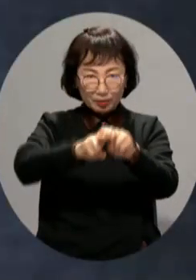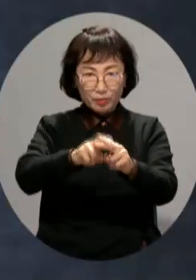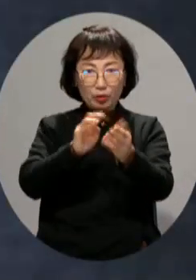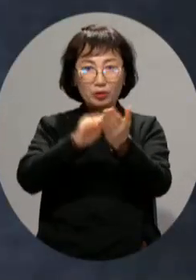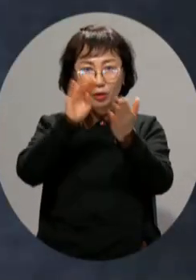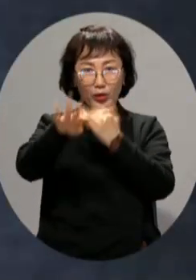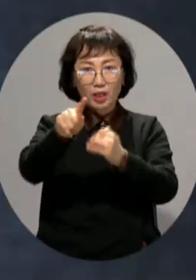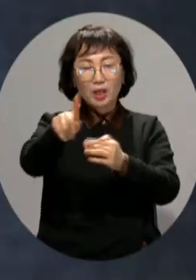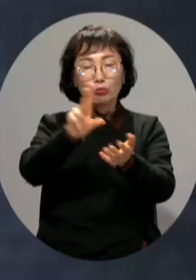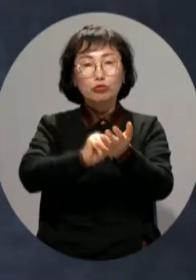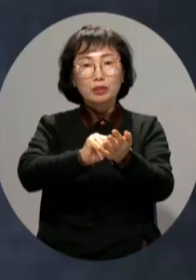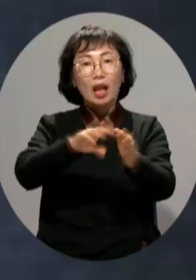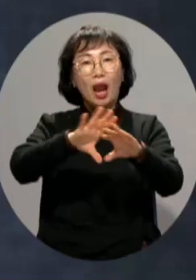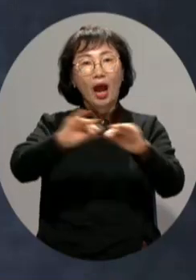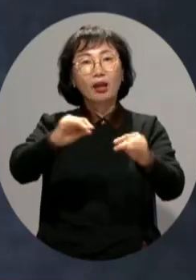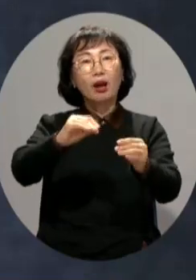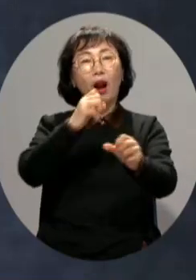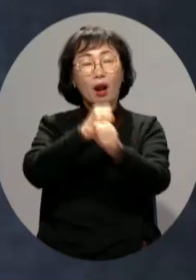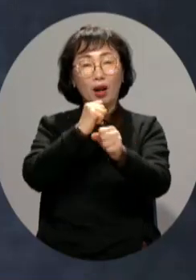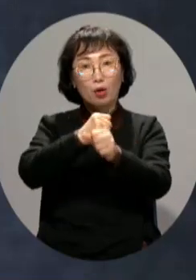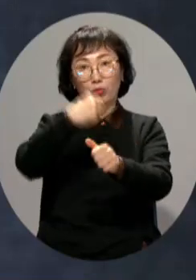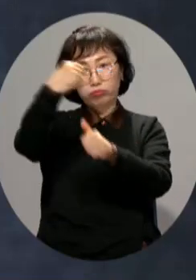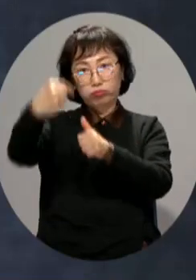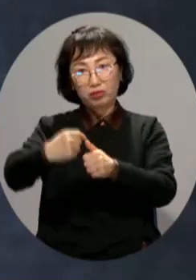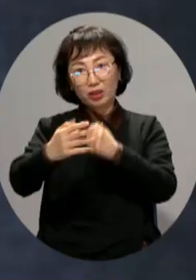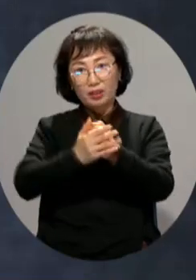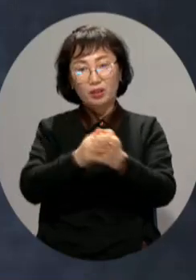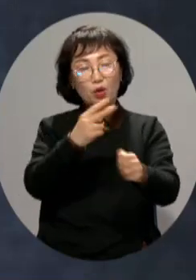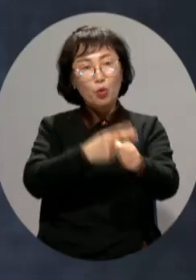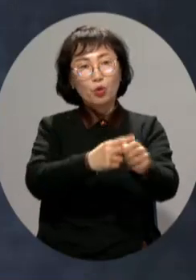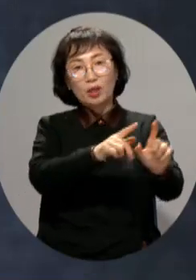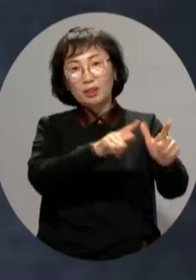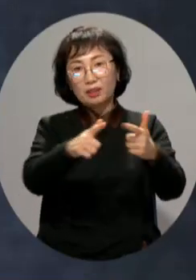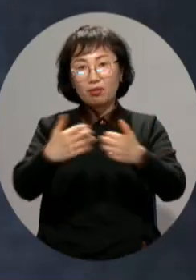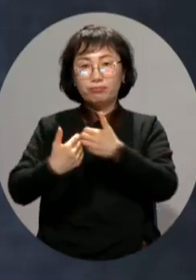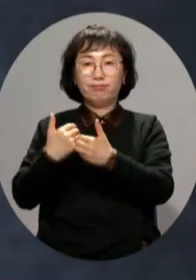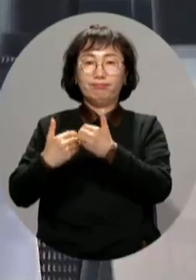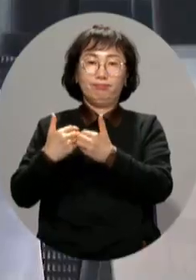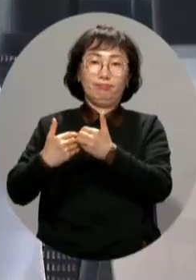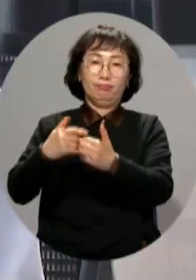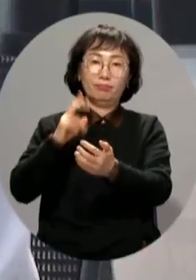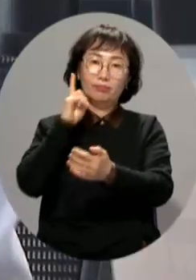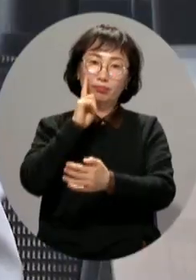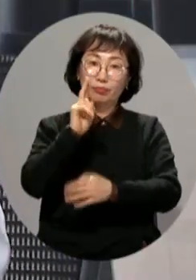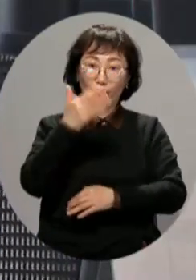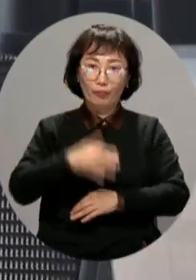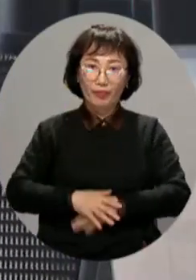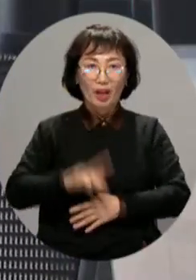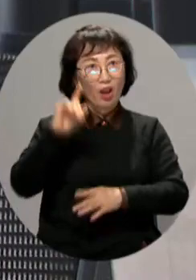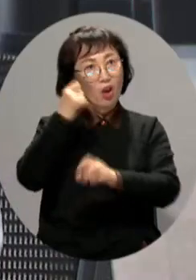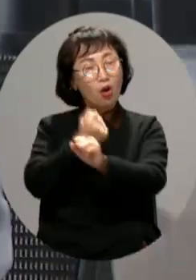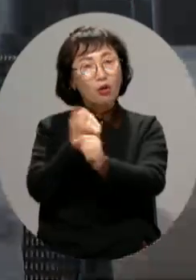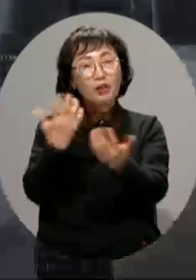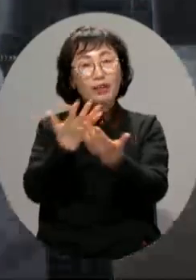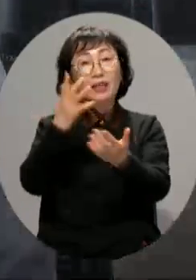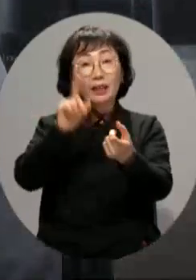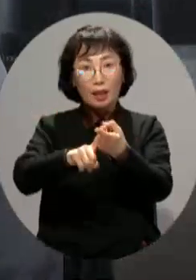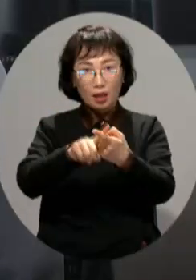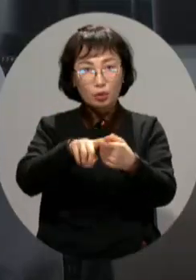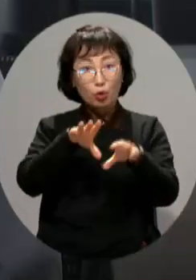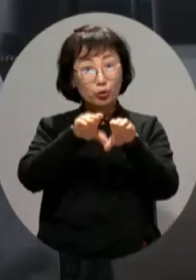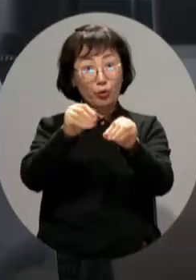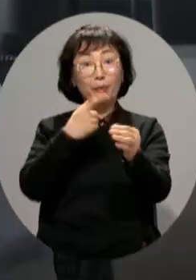임금체불을 해결하라고 요구해 보직교수들과 갈등을 빚은 것으로 전해졌습니다 이사 연구 과제가 종료가 되어 있단